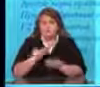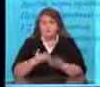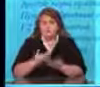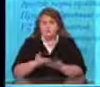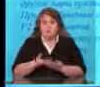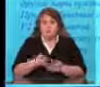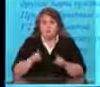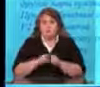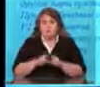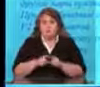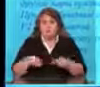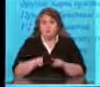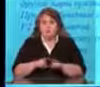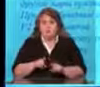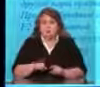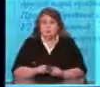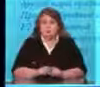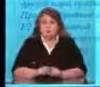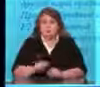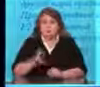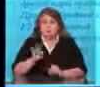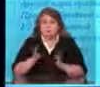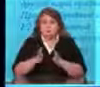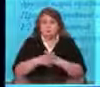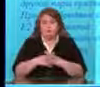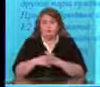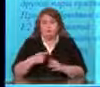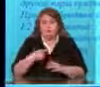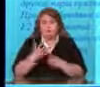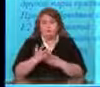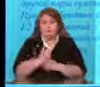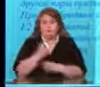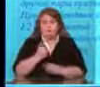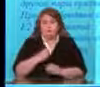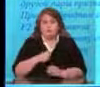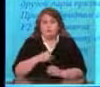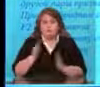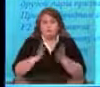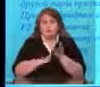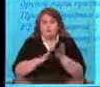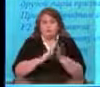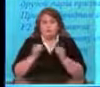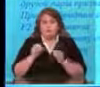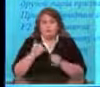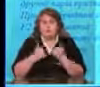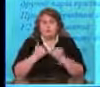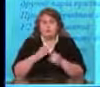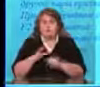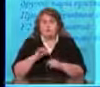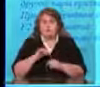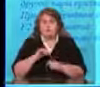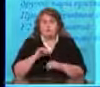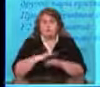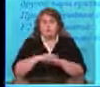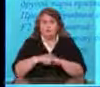примере. Таким образом, при скрещивании мы получаем 9 желтых и гладких